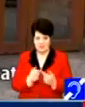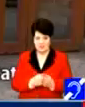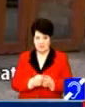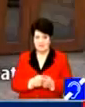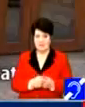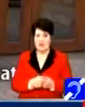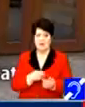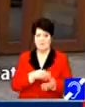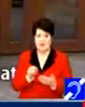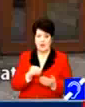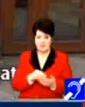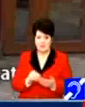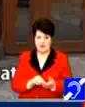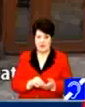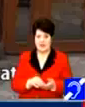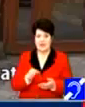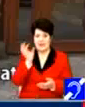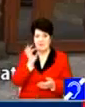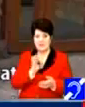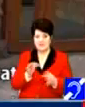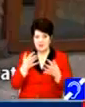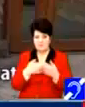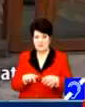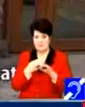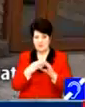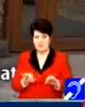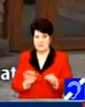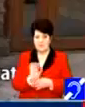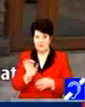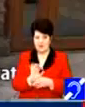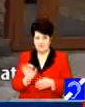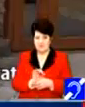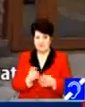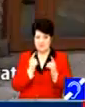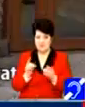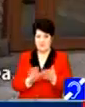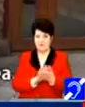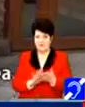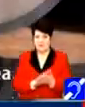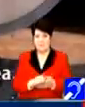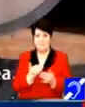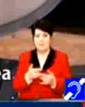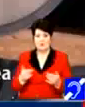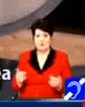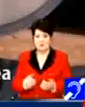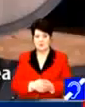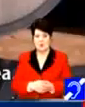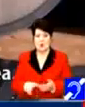мы приобрели немецкое оборудование, что позволило производить высококачественный продукт.